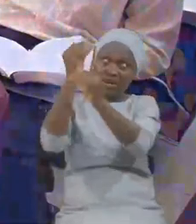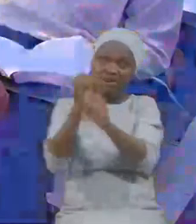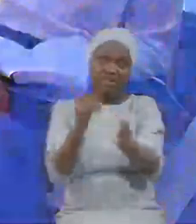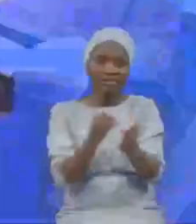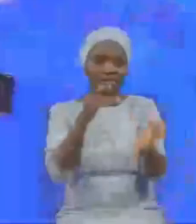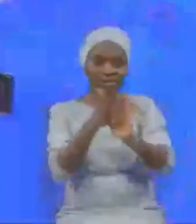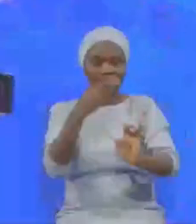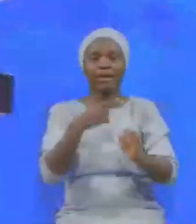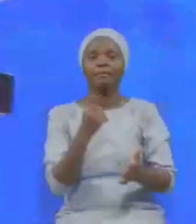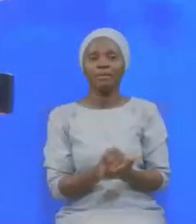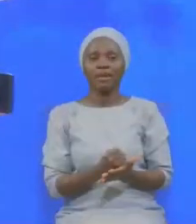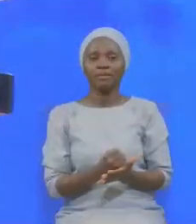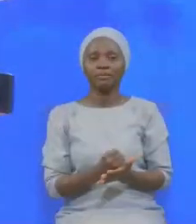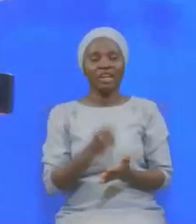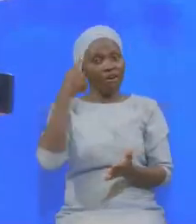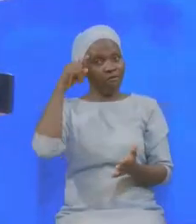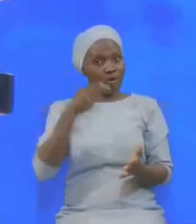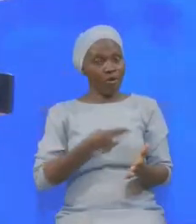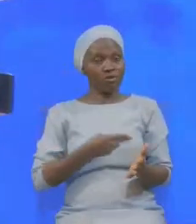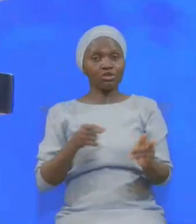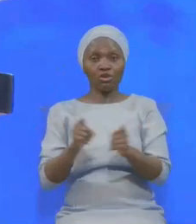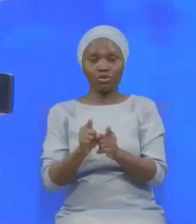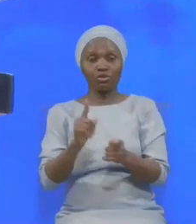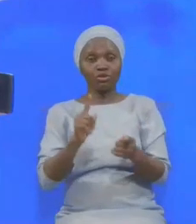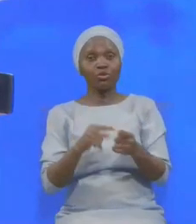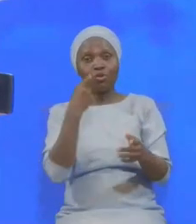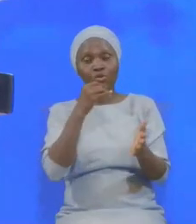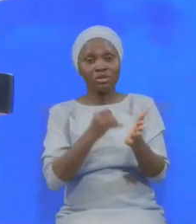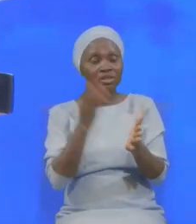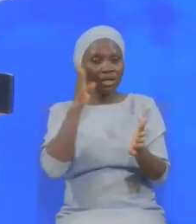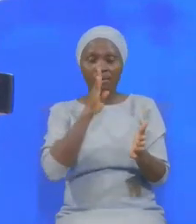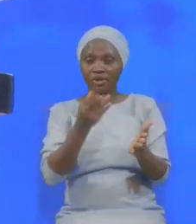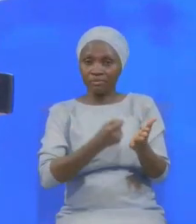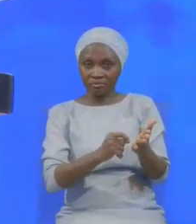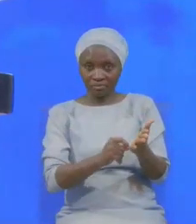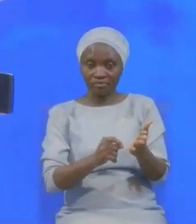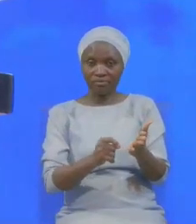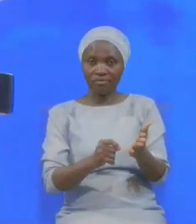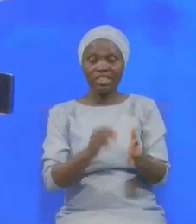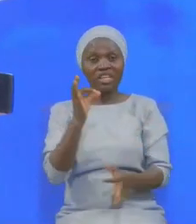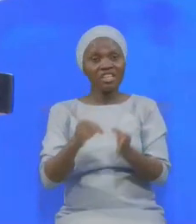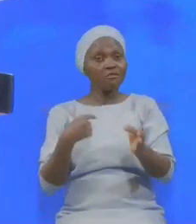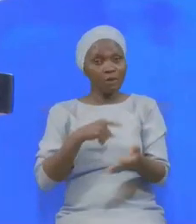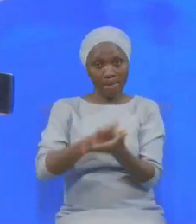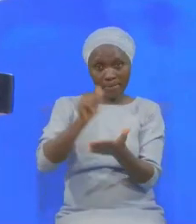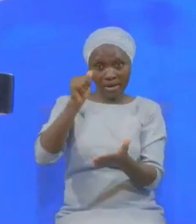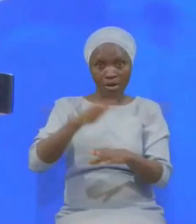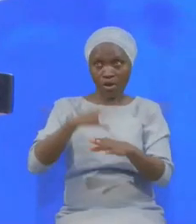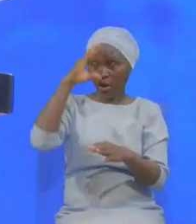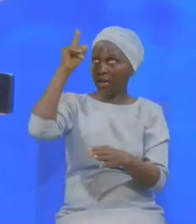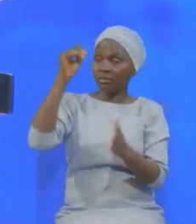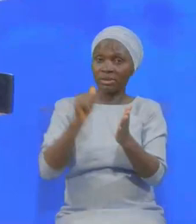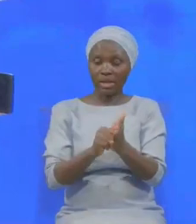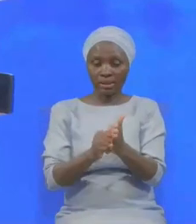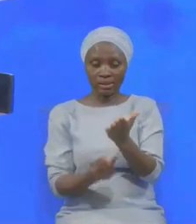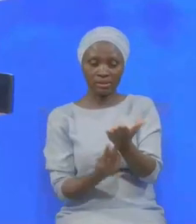Mais c'est encore à cause de nous à qui cela sera imputé, à nous qui croyons en celui qui a ressuscité